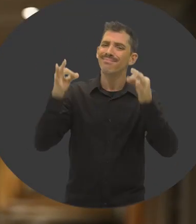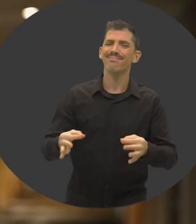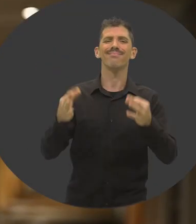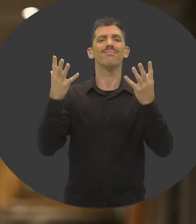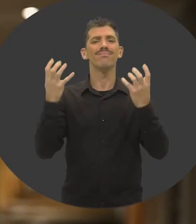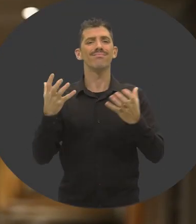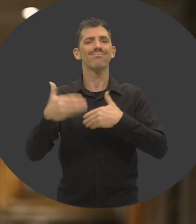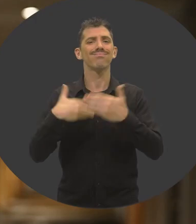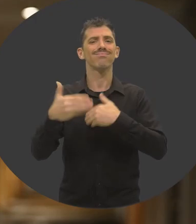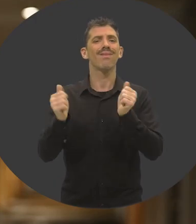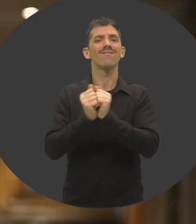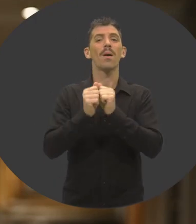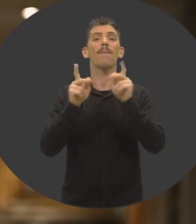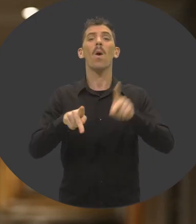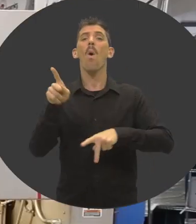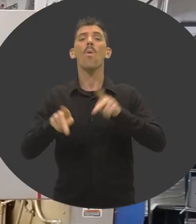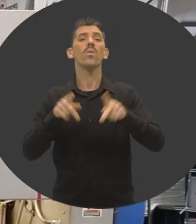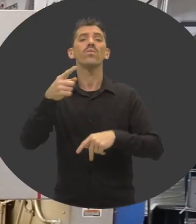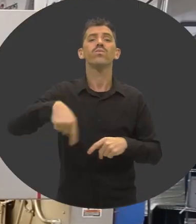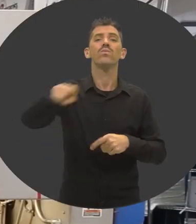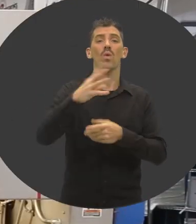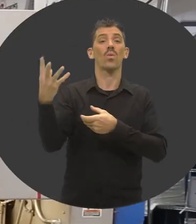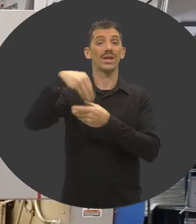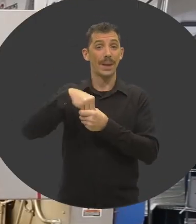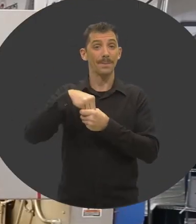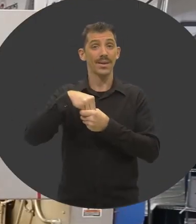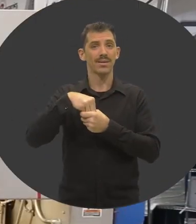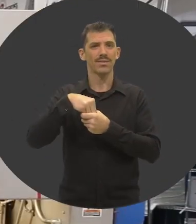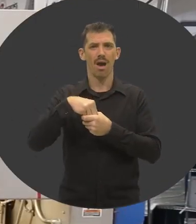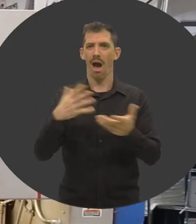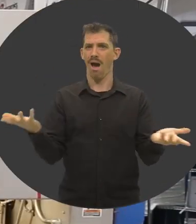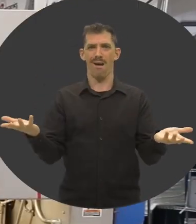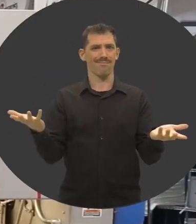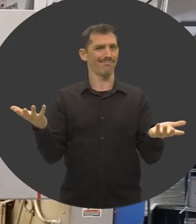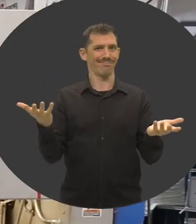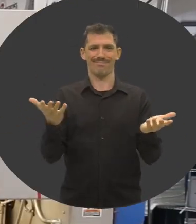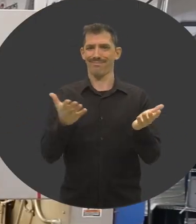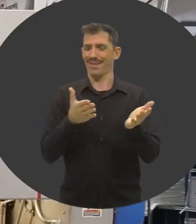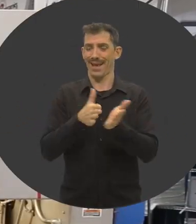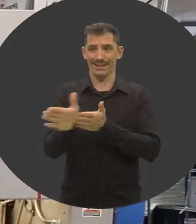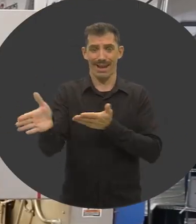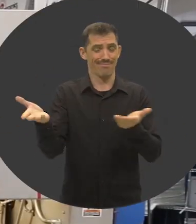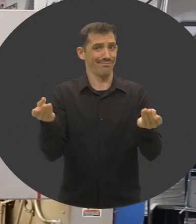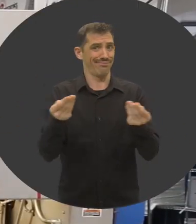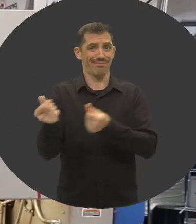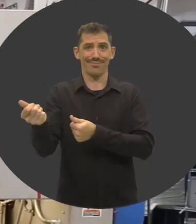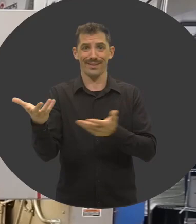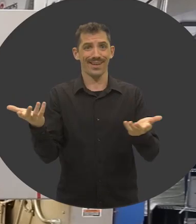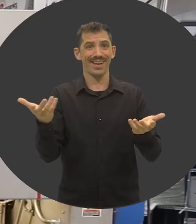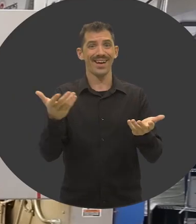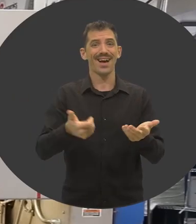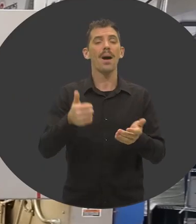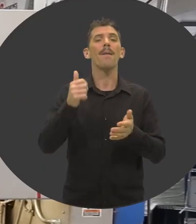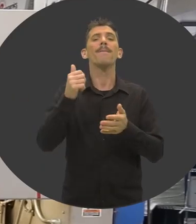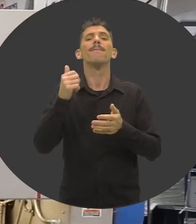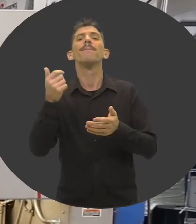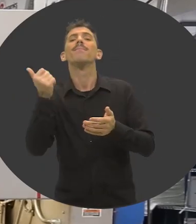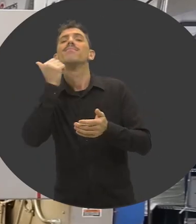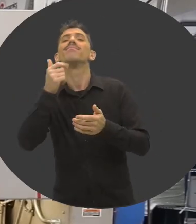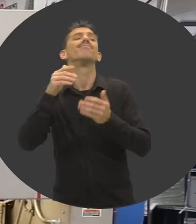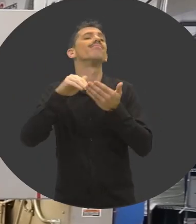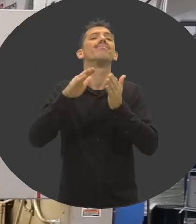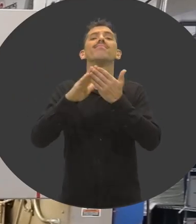nos hôtels Fairmont et Sofitel. La décision d'aller et travailler avec du monde qui sont autistes, c'était très